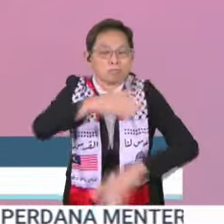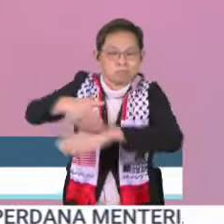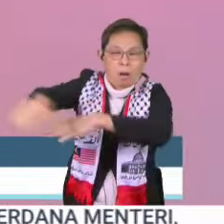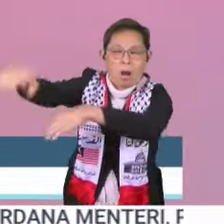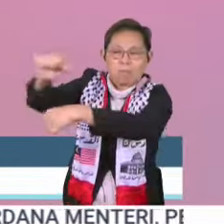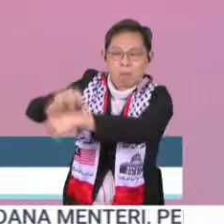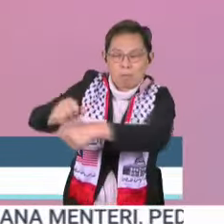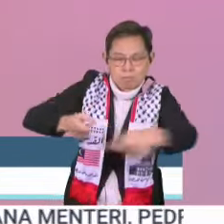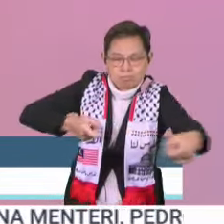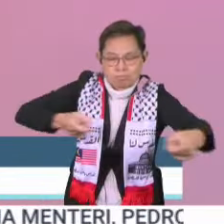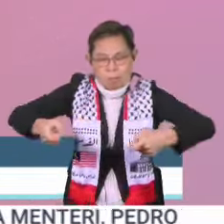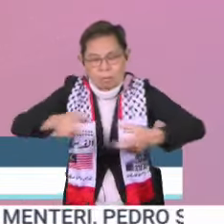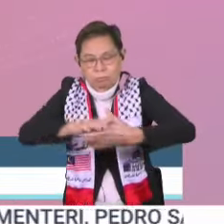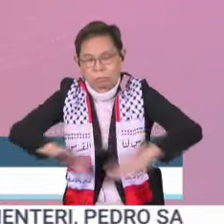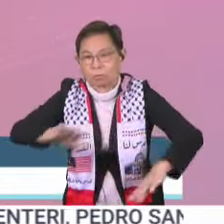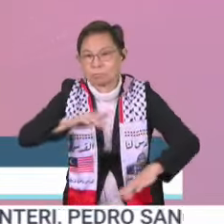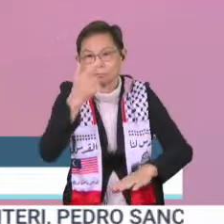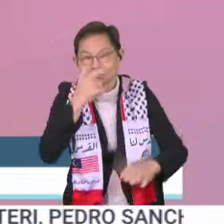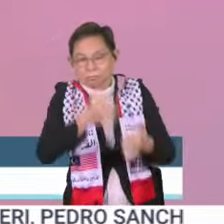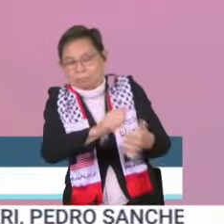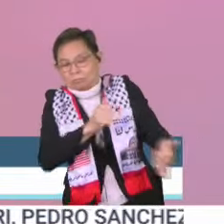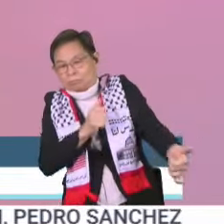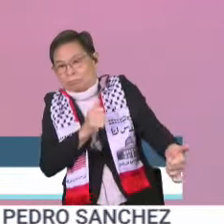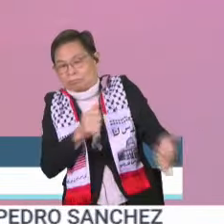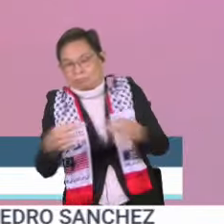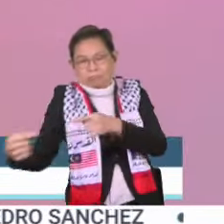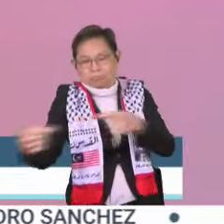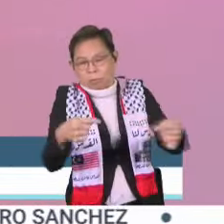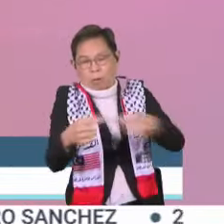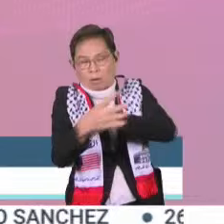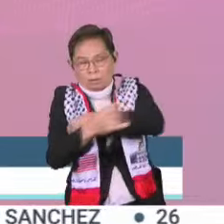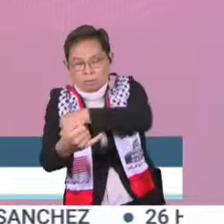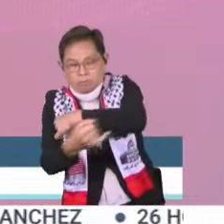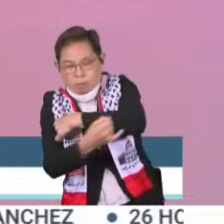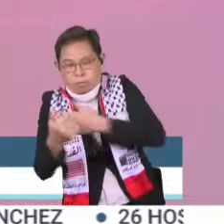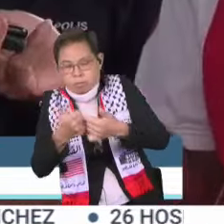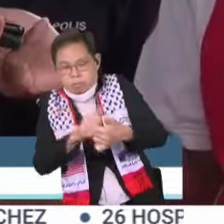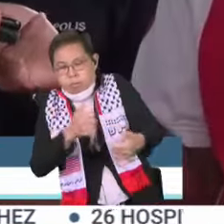ditugaskan mengawal keselamatan bagi mengelak sebarang kontroversi dan provokasi.